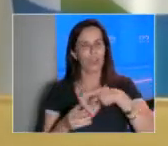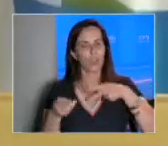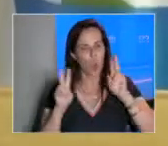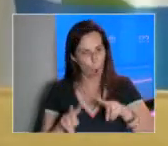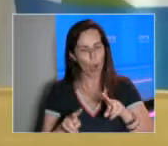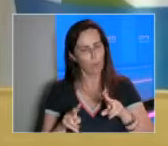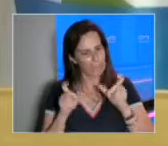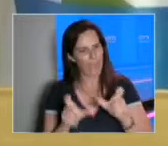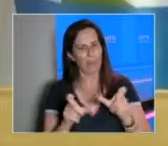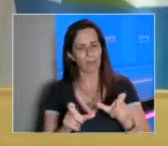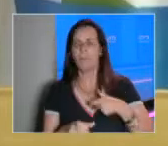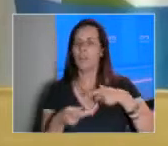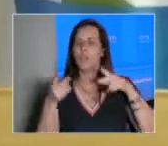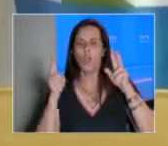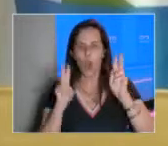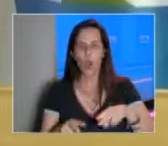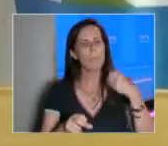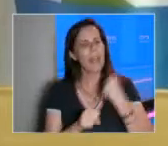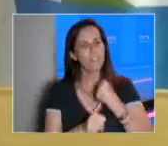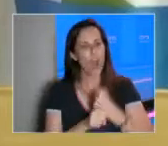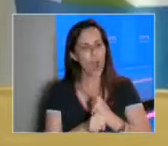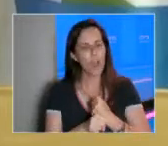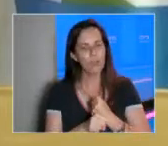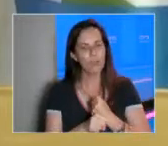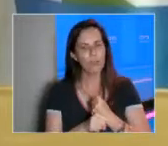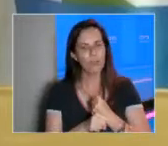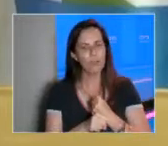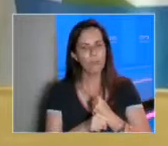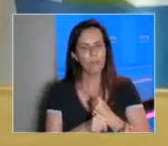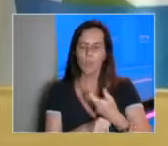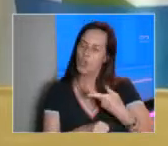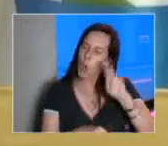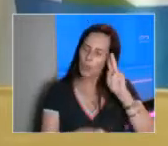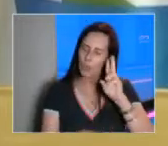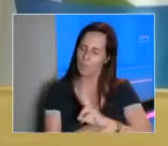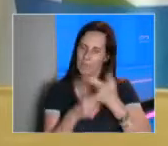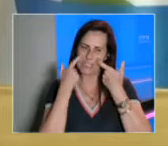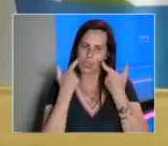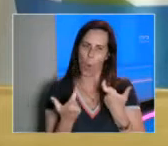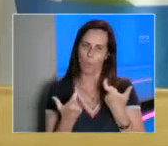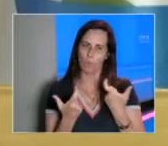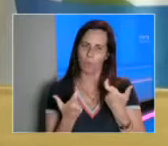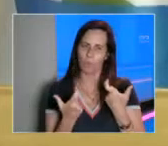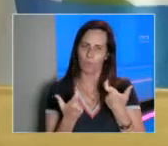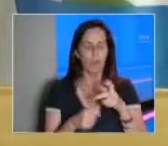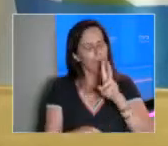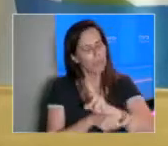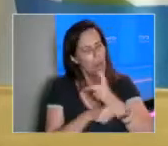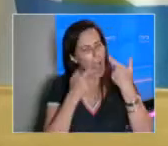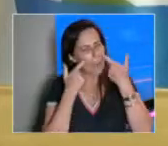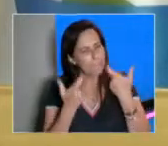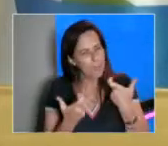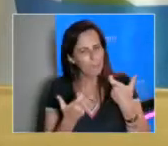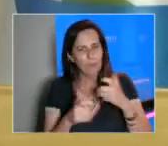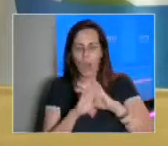יכולים לה. ואנחנו יכולים לפעול במשנה זהירות. וההקפדה על